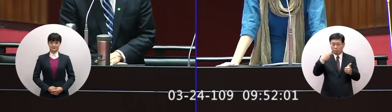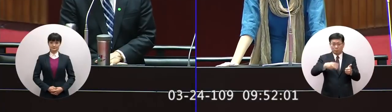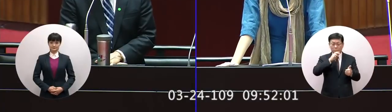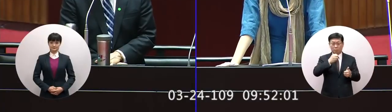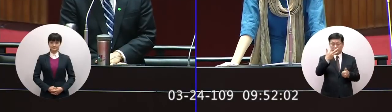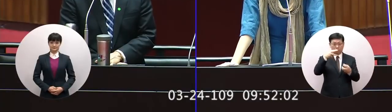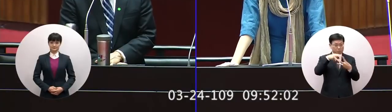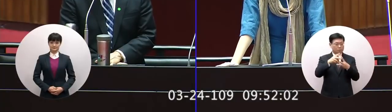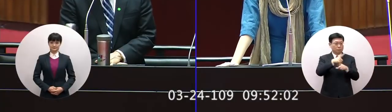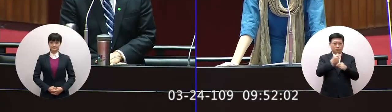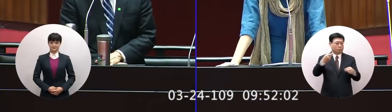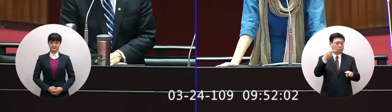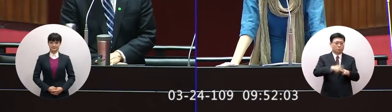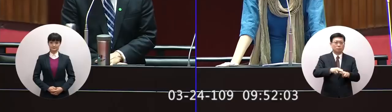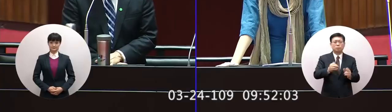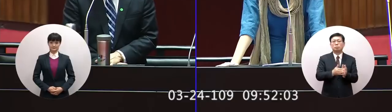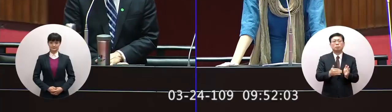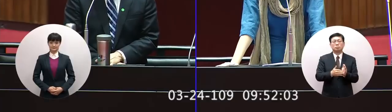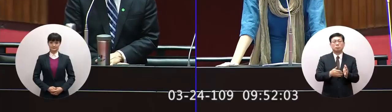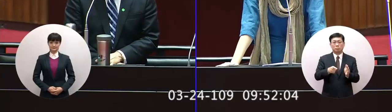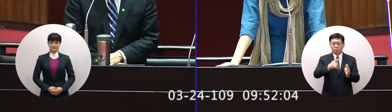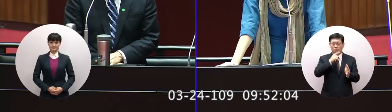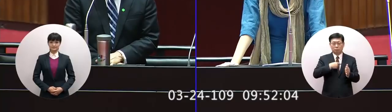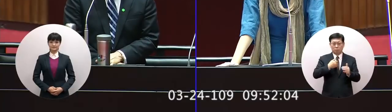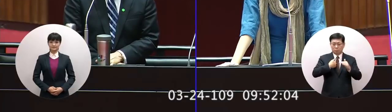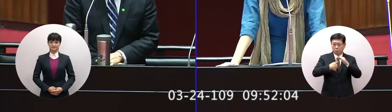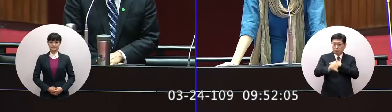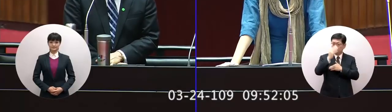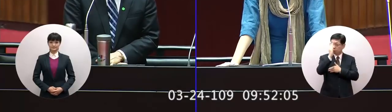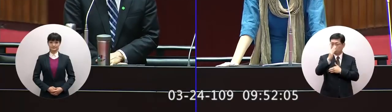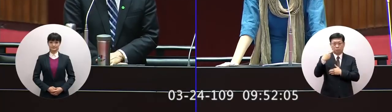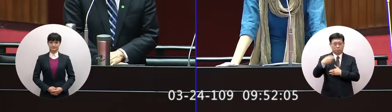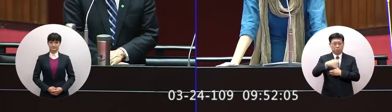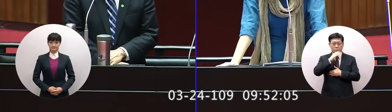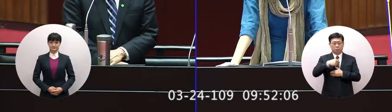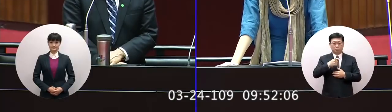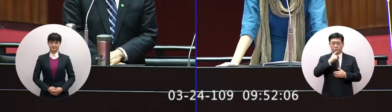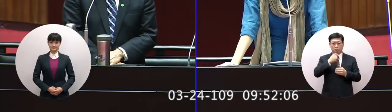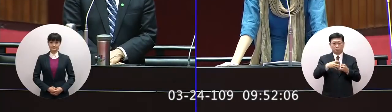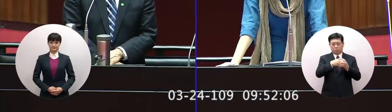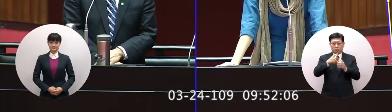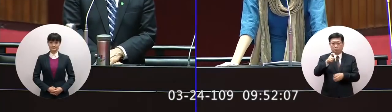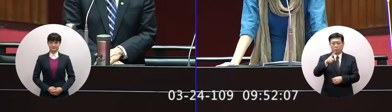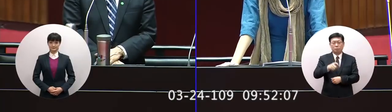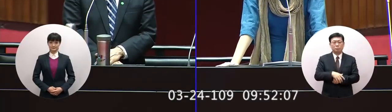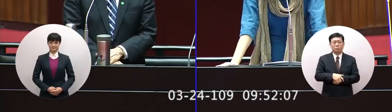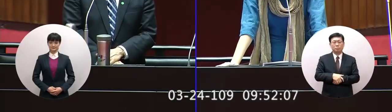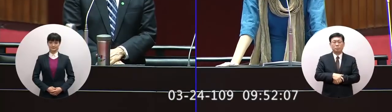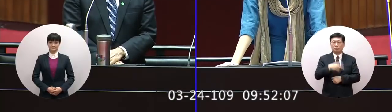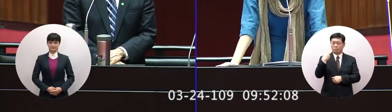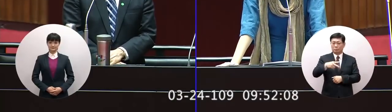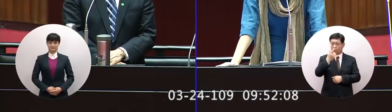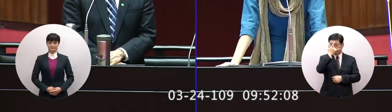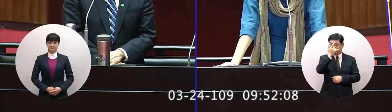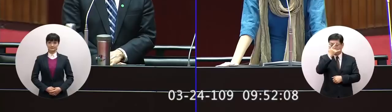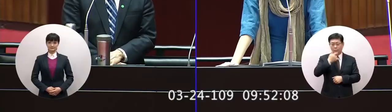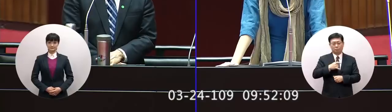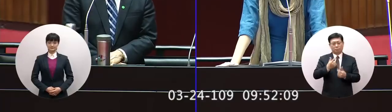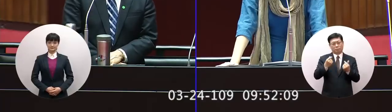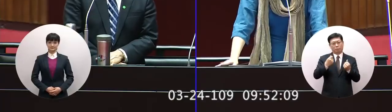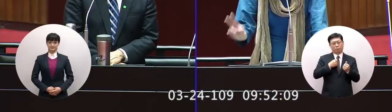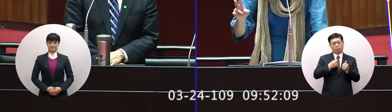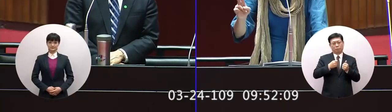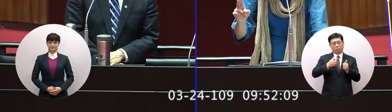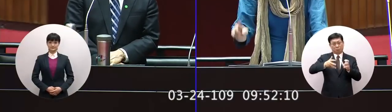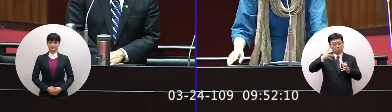还有8州都已经封州了，那基本上是禁止外出，而且是禁止任何的集会的哈。那德国总理呢也有